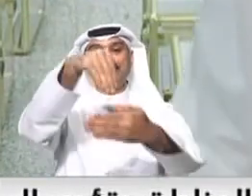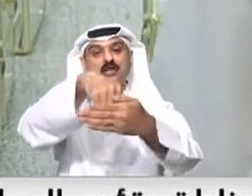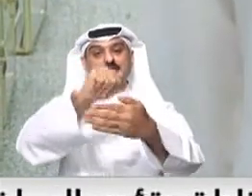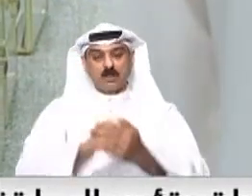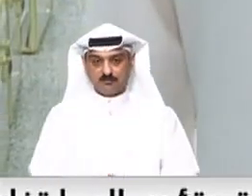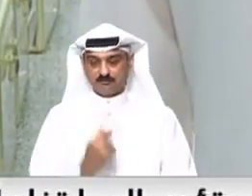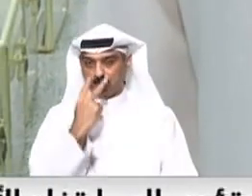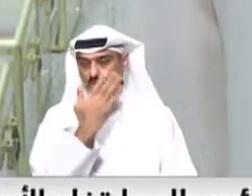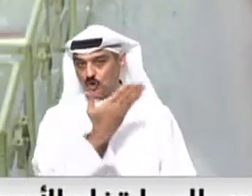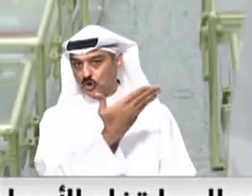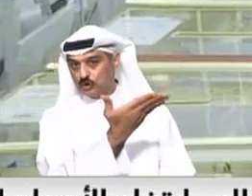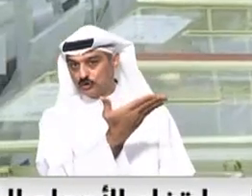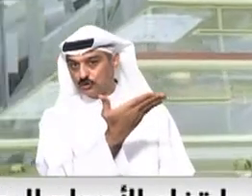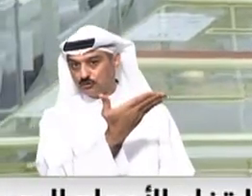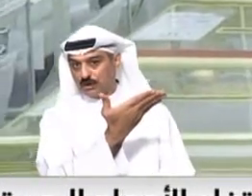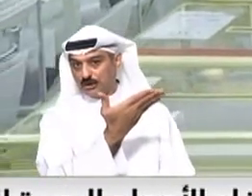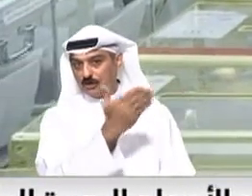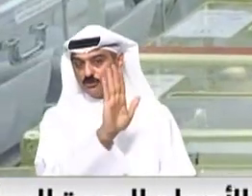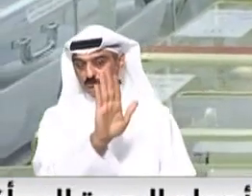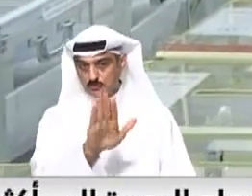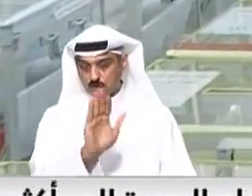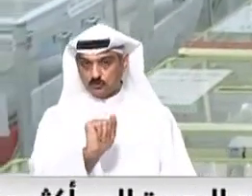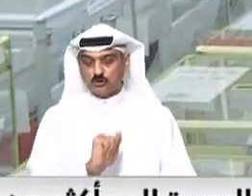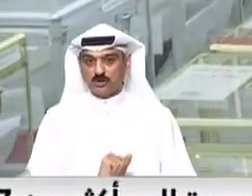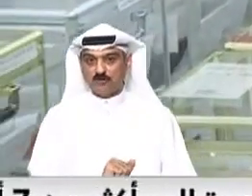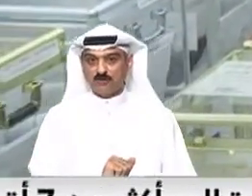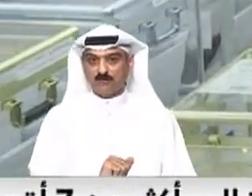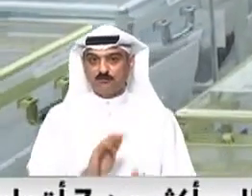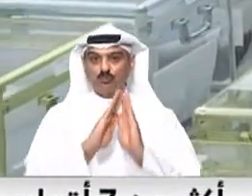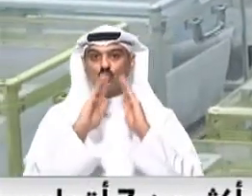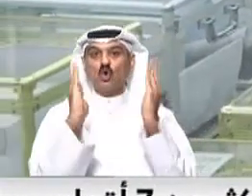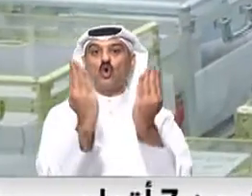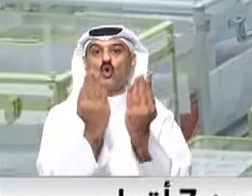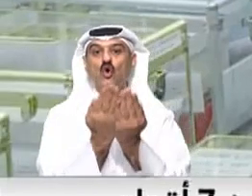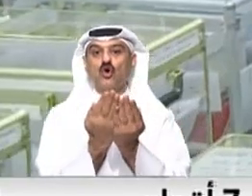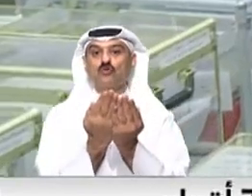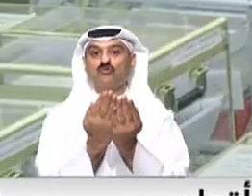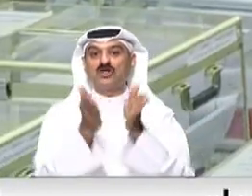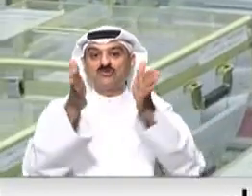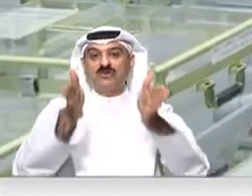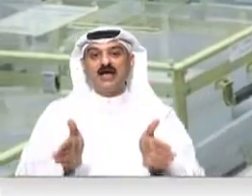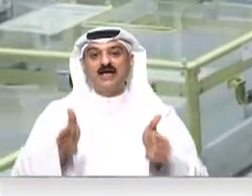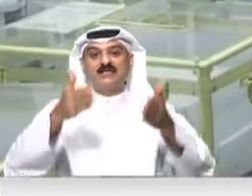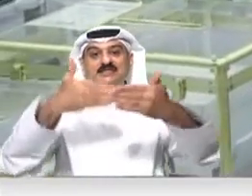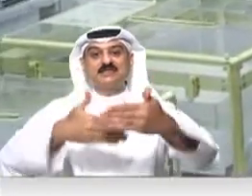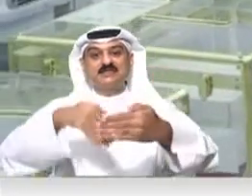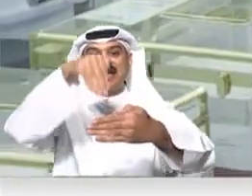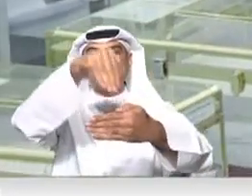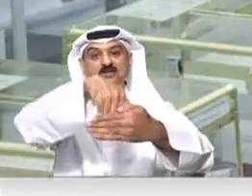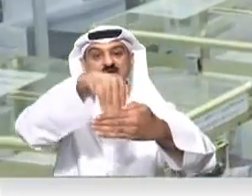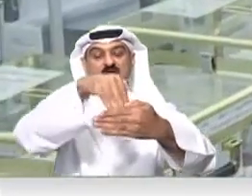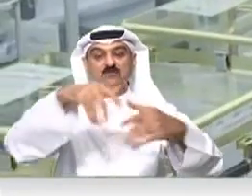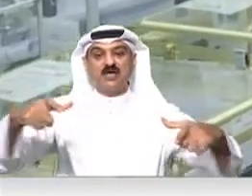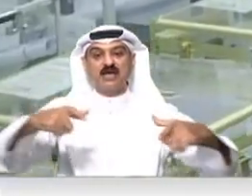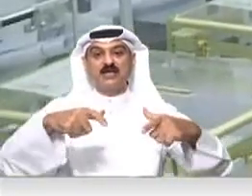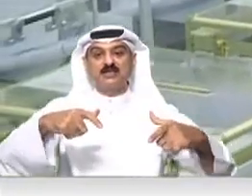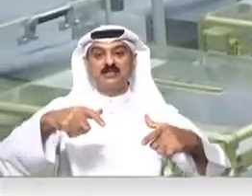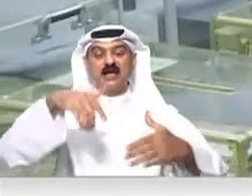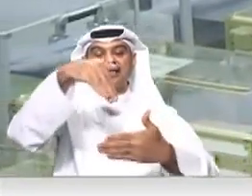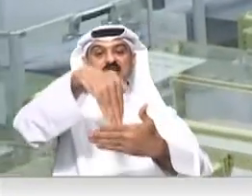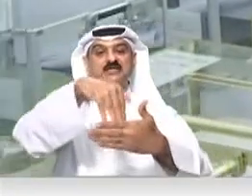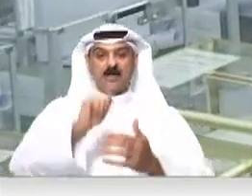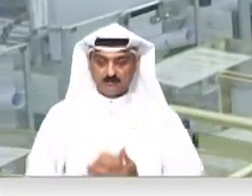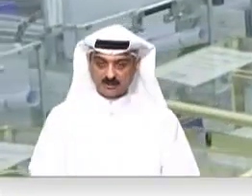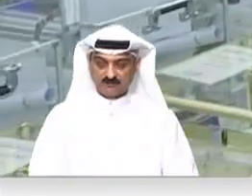فاطمة والمشاهدين الكرام، نحن الآن في غرفة تجهيز صناديق الاقتراع في إدارة شؤون الانتخابات بوزارة